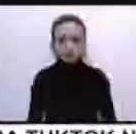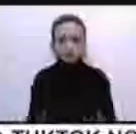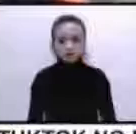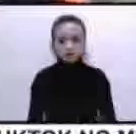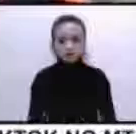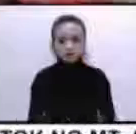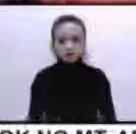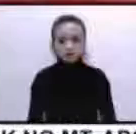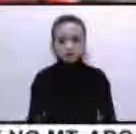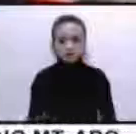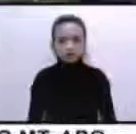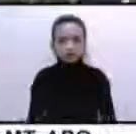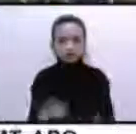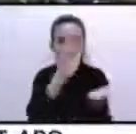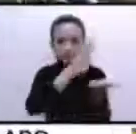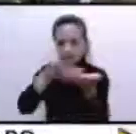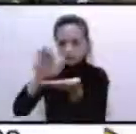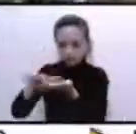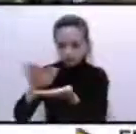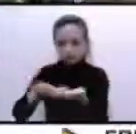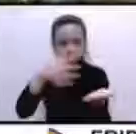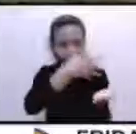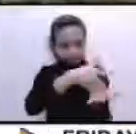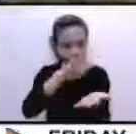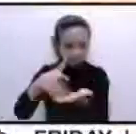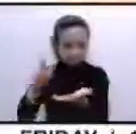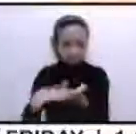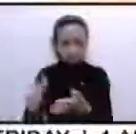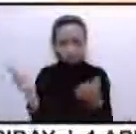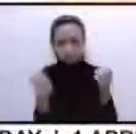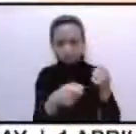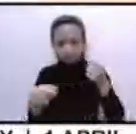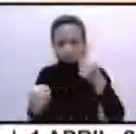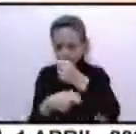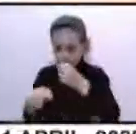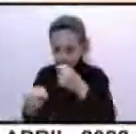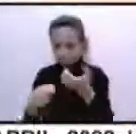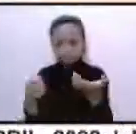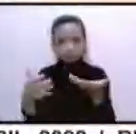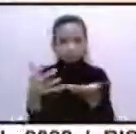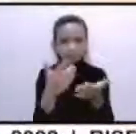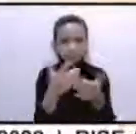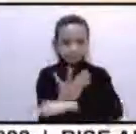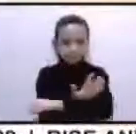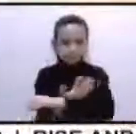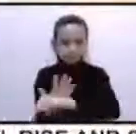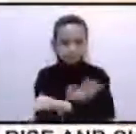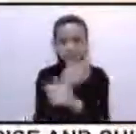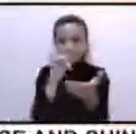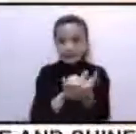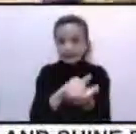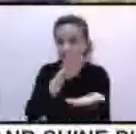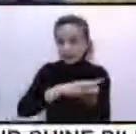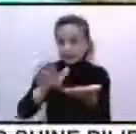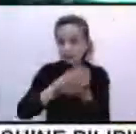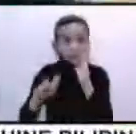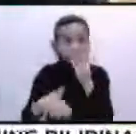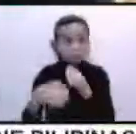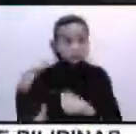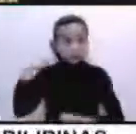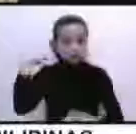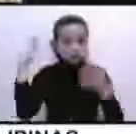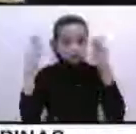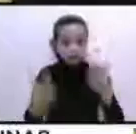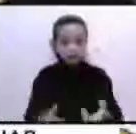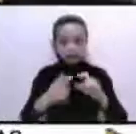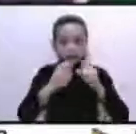Hinugasan ng sahig, nagwalis, tinabas ang mga damo. Ganyan nilinis ang mga volunteer na ito mula sa Philippine Coast Guard at